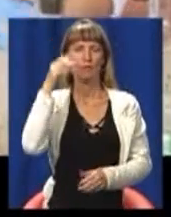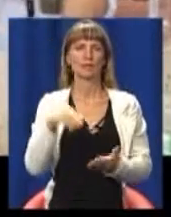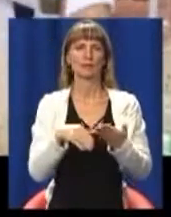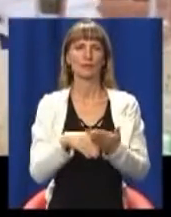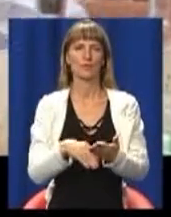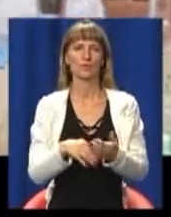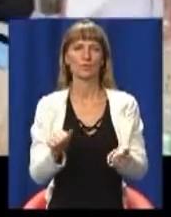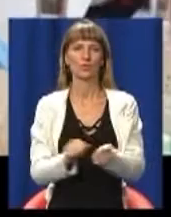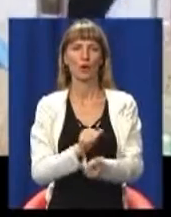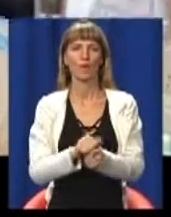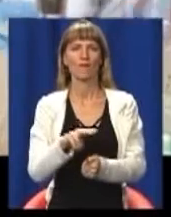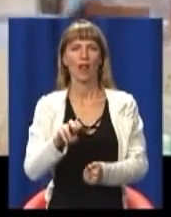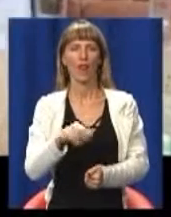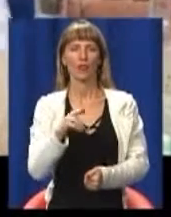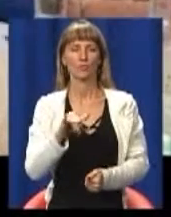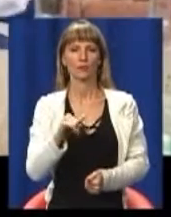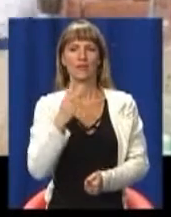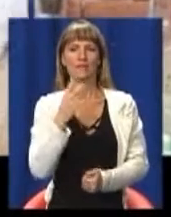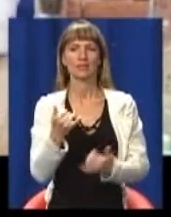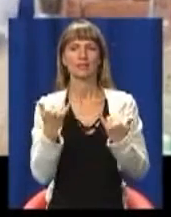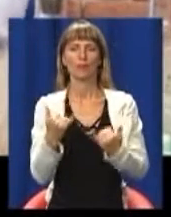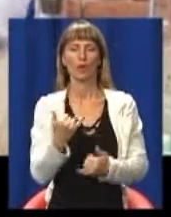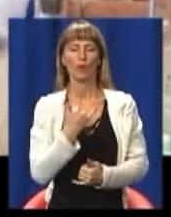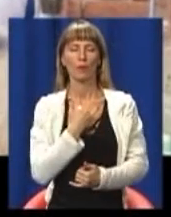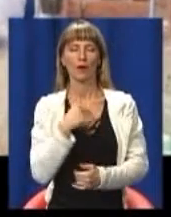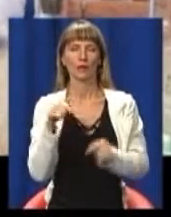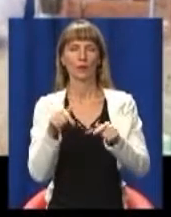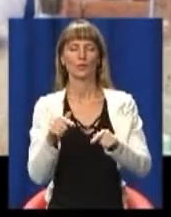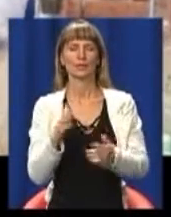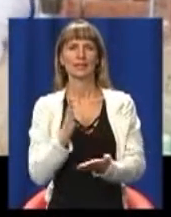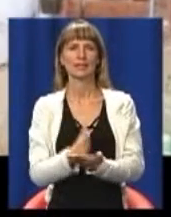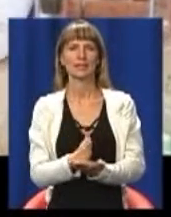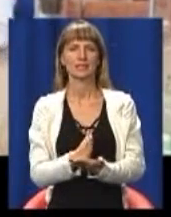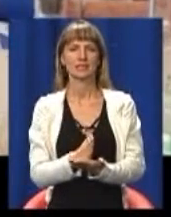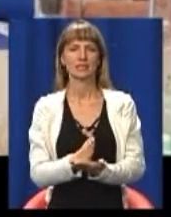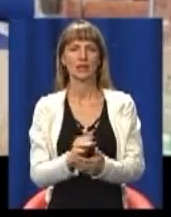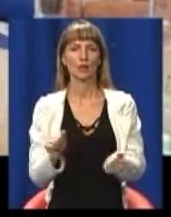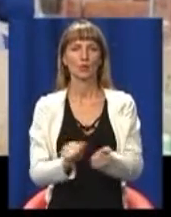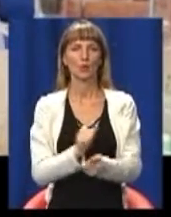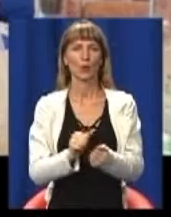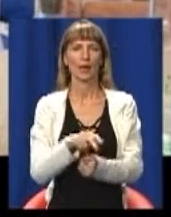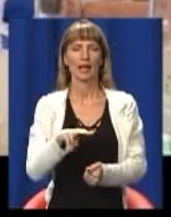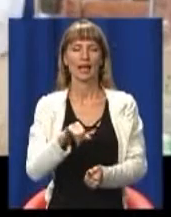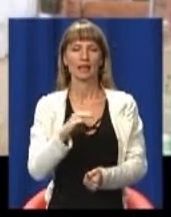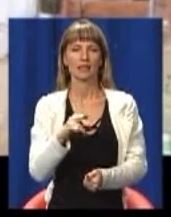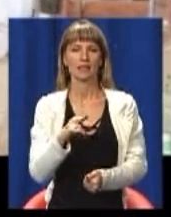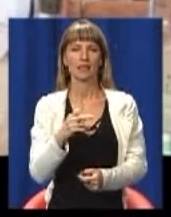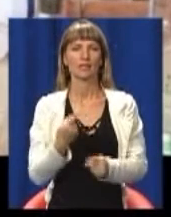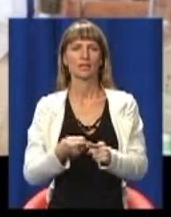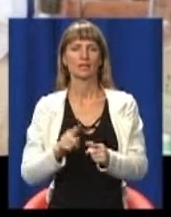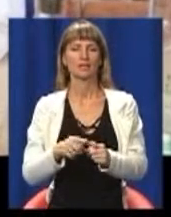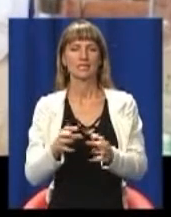допомогою сухого льоду. Ви бачите, зараз у мене ось тут знаходиться сухий лід. І сухий лід –